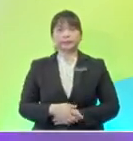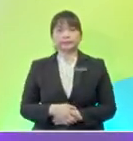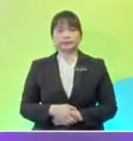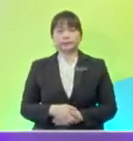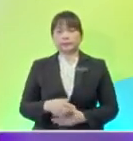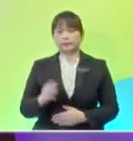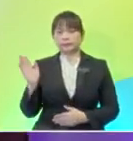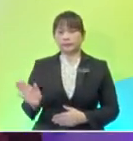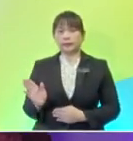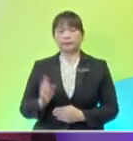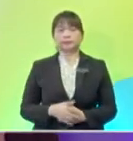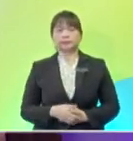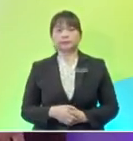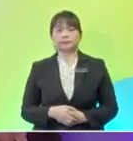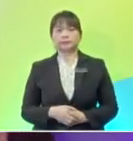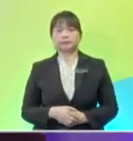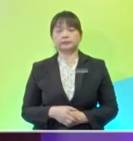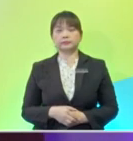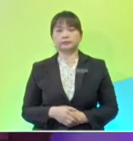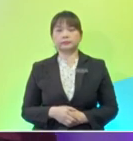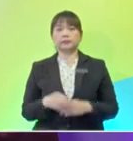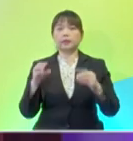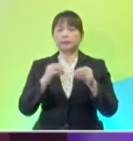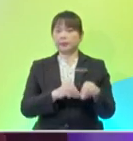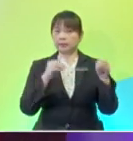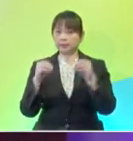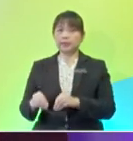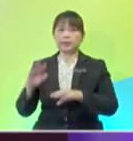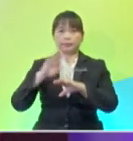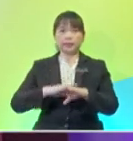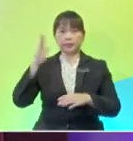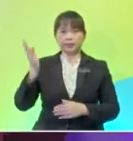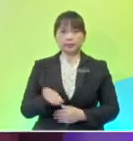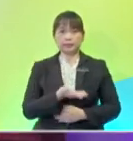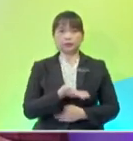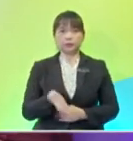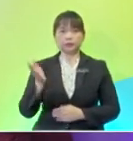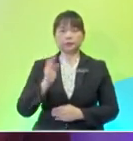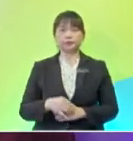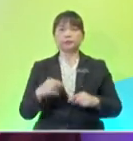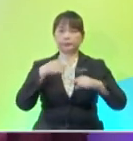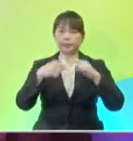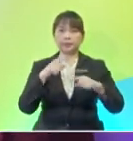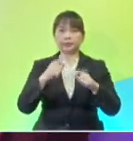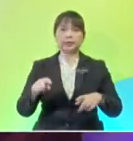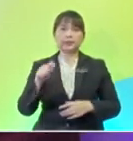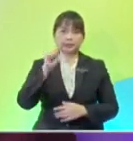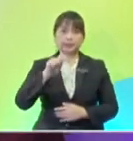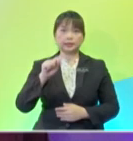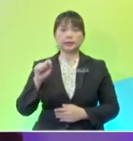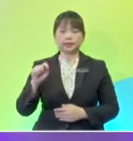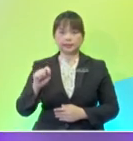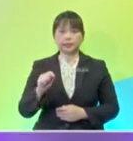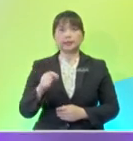Kita pindah pada lengkung lah Oke jadi bini kita tanda kita udah tante kita kena garis dia nanti